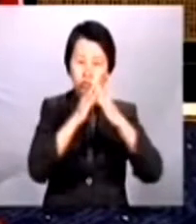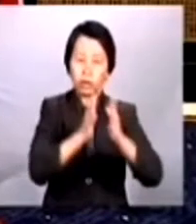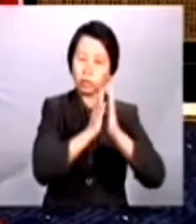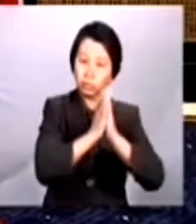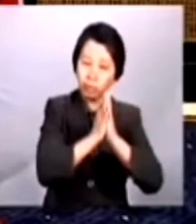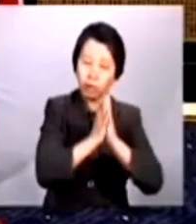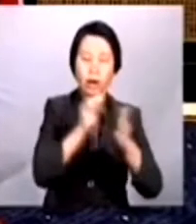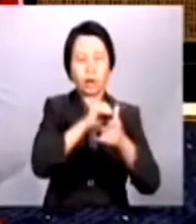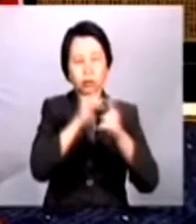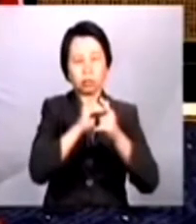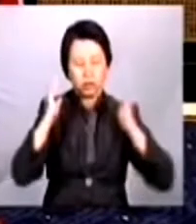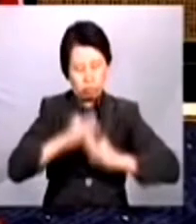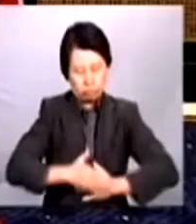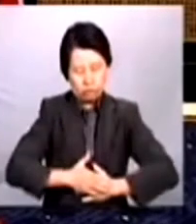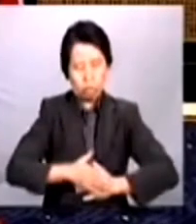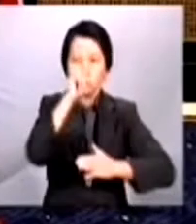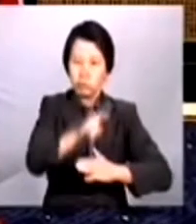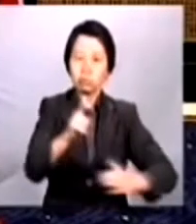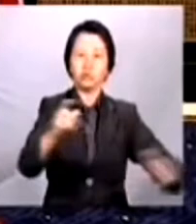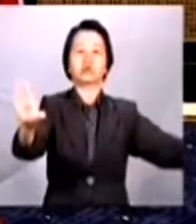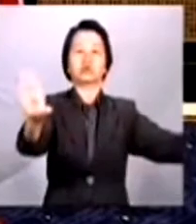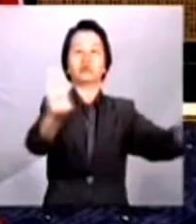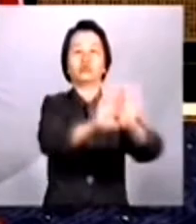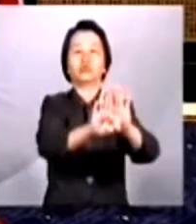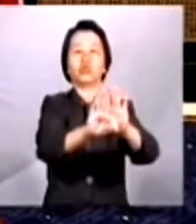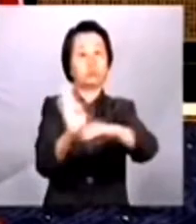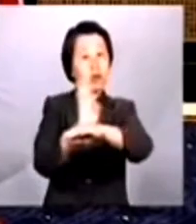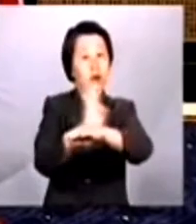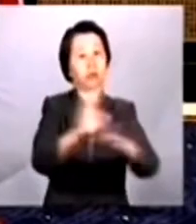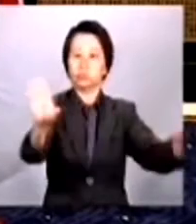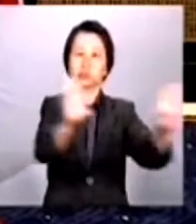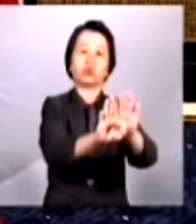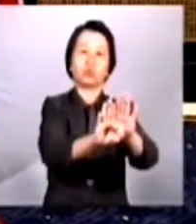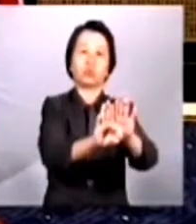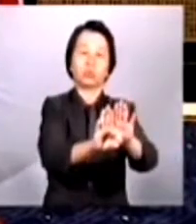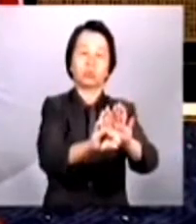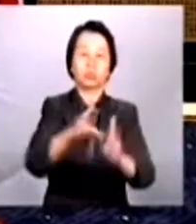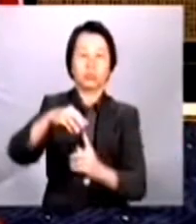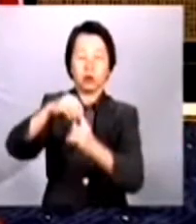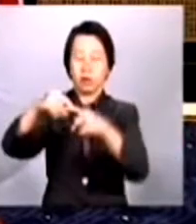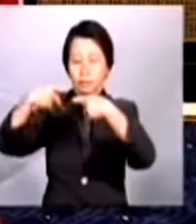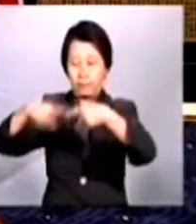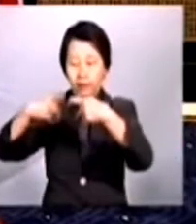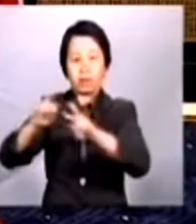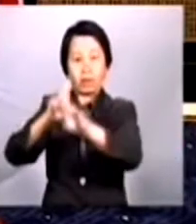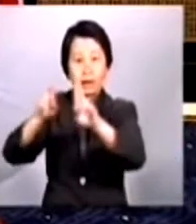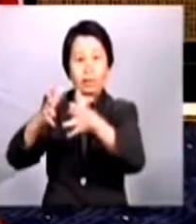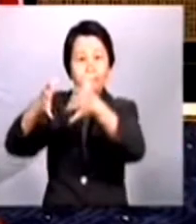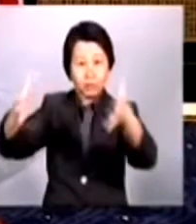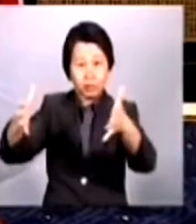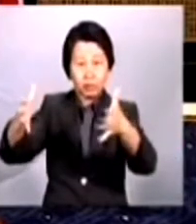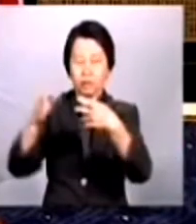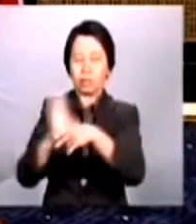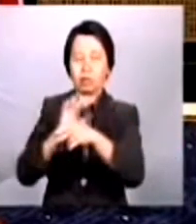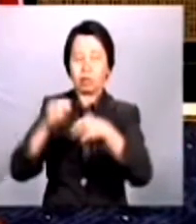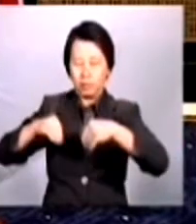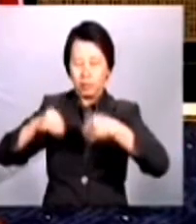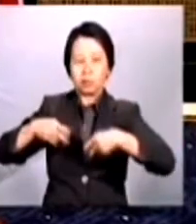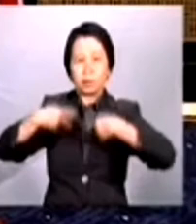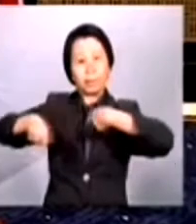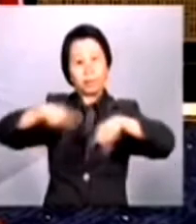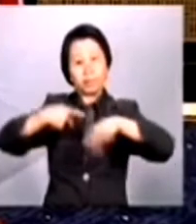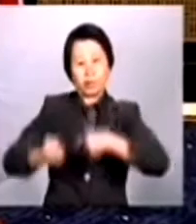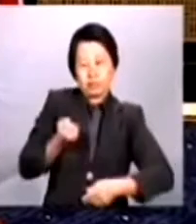ibadat dan premis perniagaan hendaklah ditutup kecuali pasar Ayo pasar